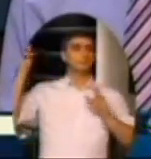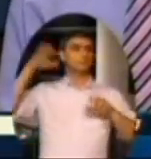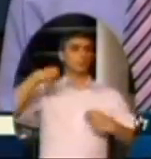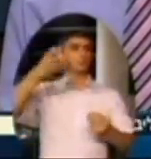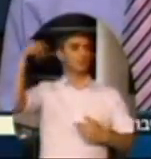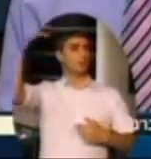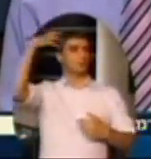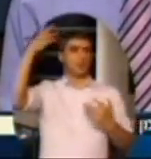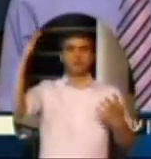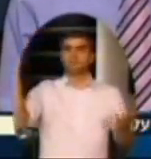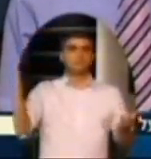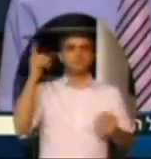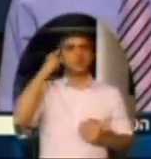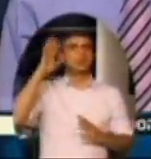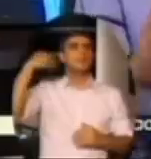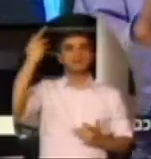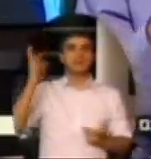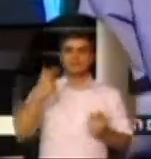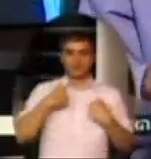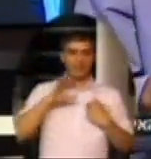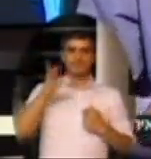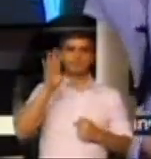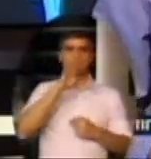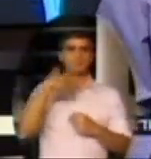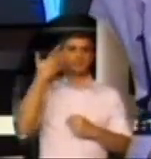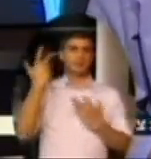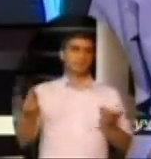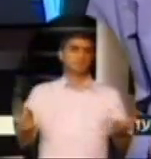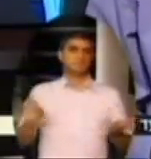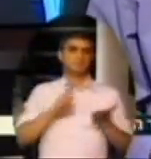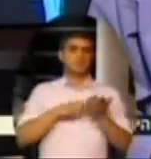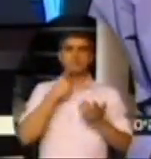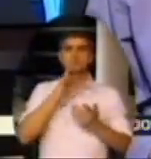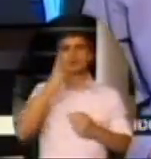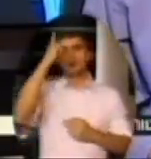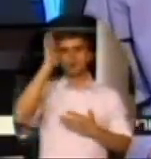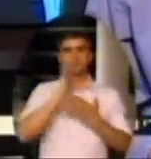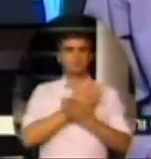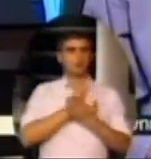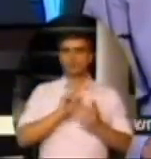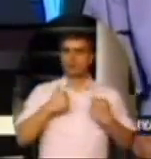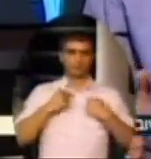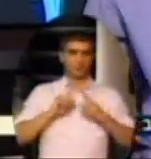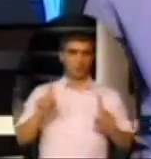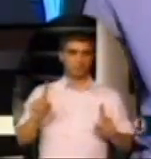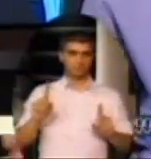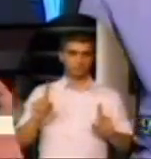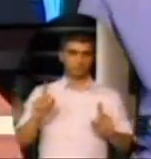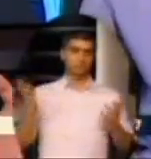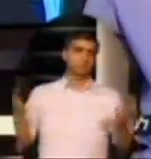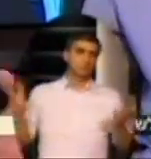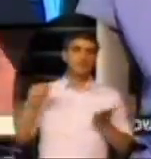מלוכה מי יודע מה יהיה אם אני אהייה ואפילו אם בנימין נתניהו צדק במה שהוא אמר זה הקדוש ברוך הוא ולא ולא אני אבל